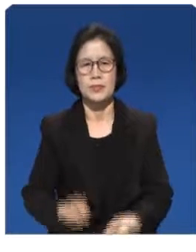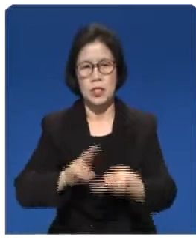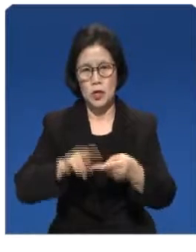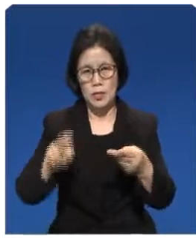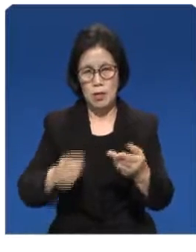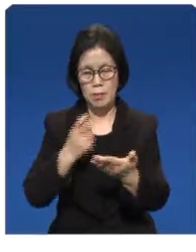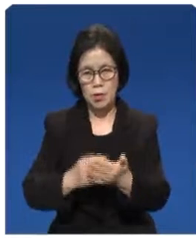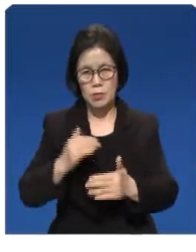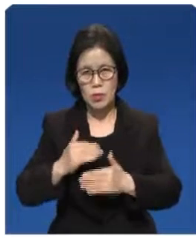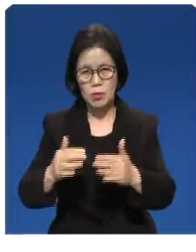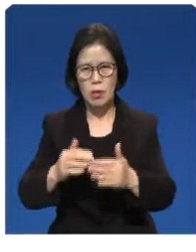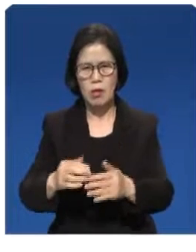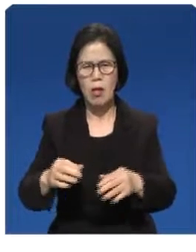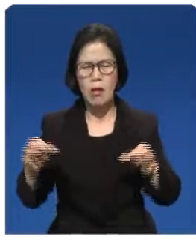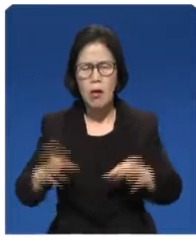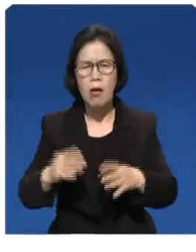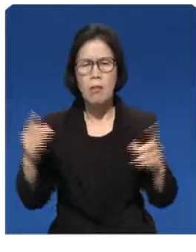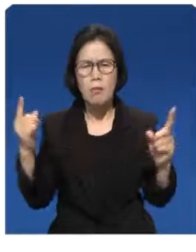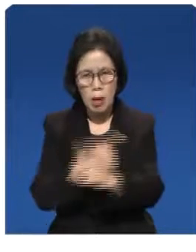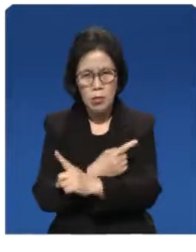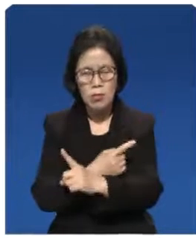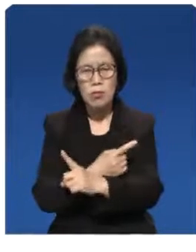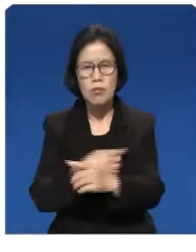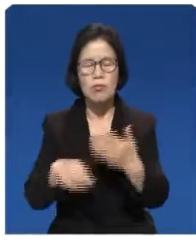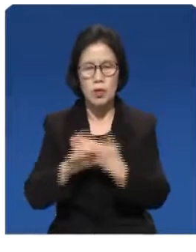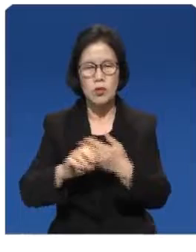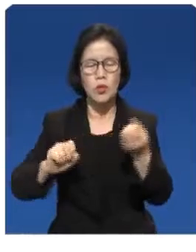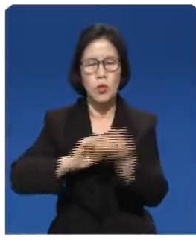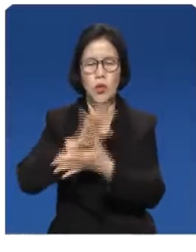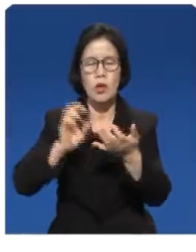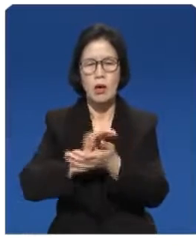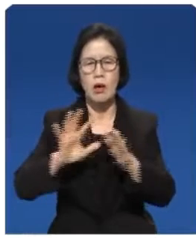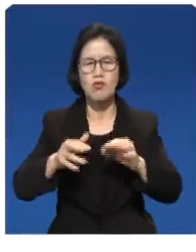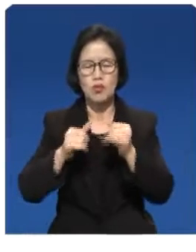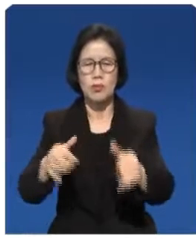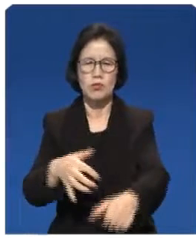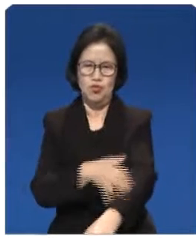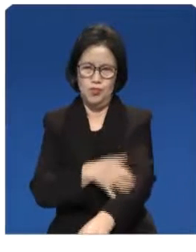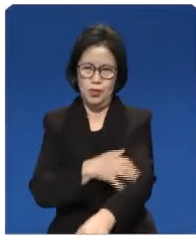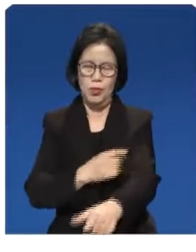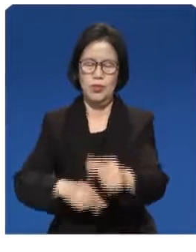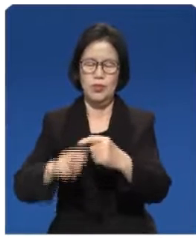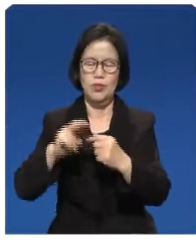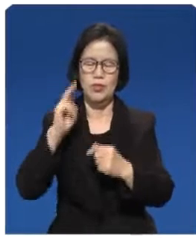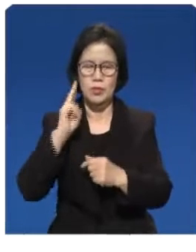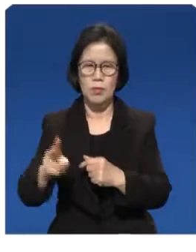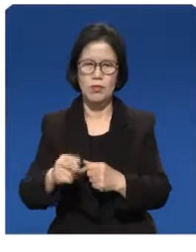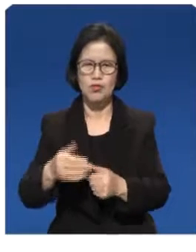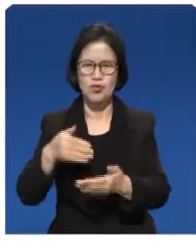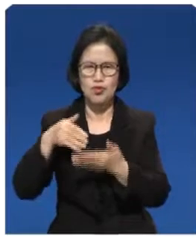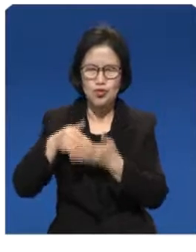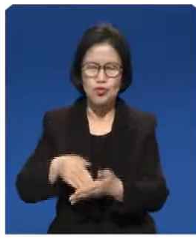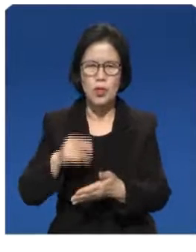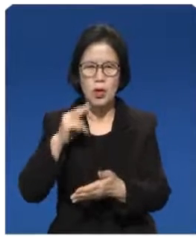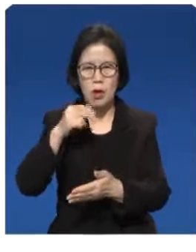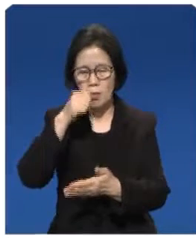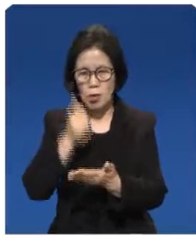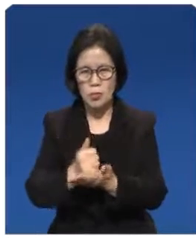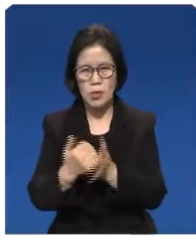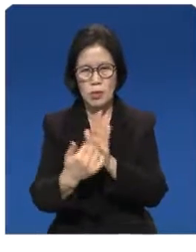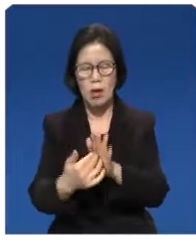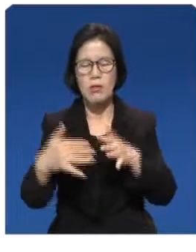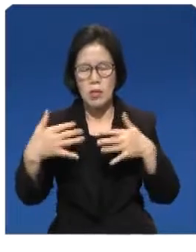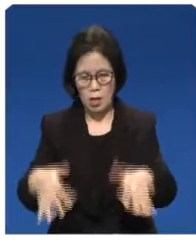절차를 하루아침에 바꾸는 것으로 혼란과 국민 불편 의 가정하고 중대 범죄 대응 약화를 초래하는 등